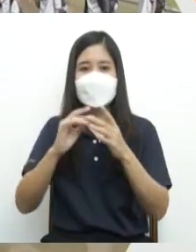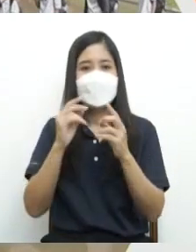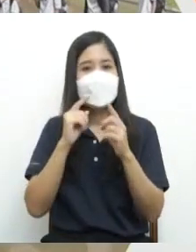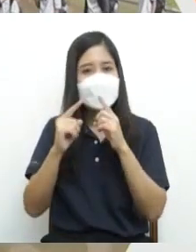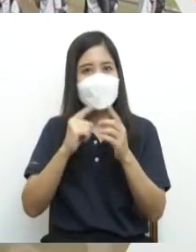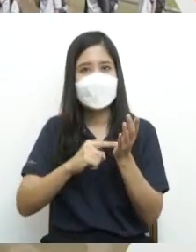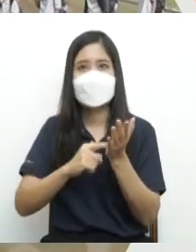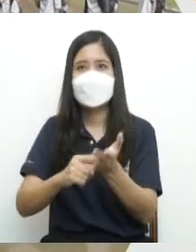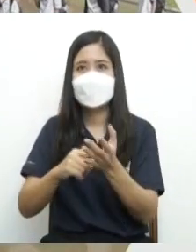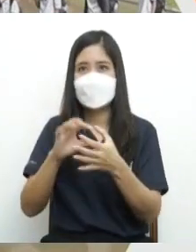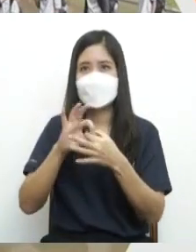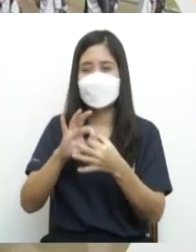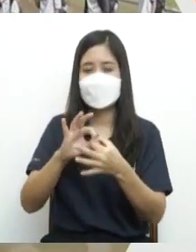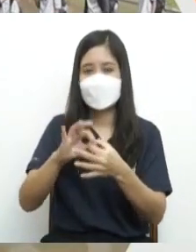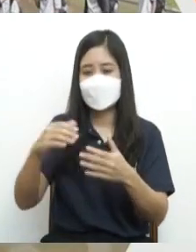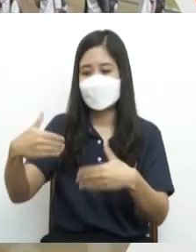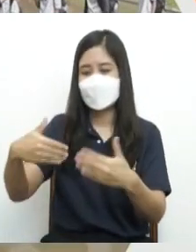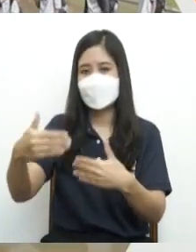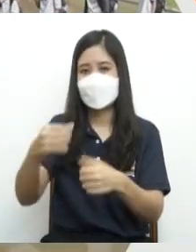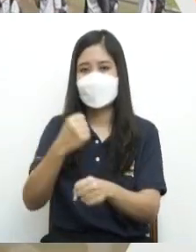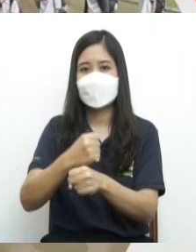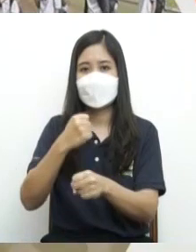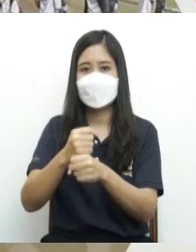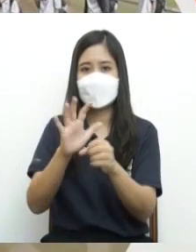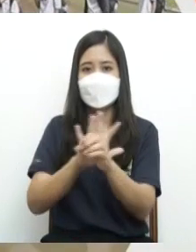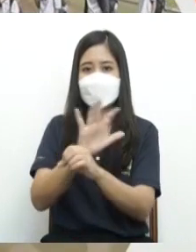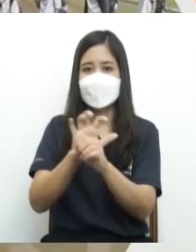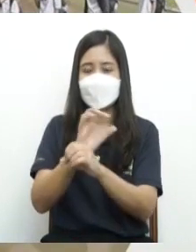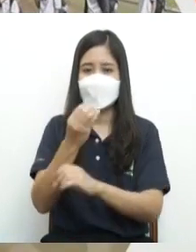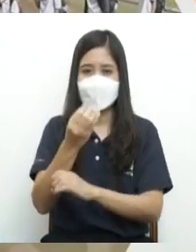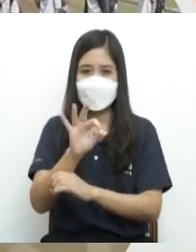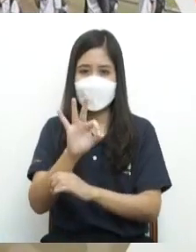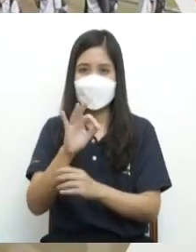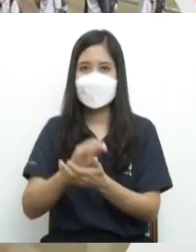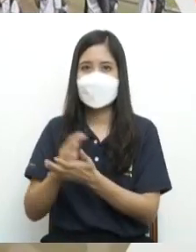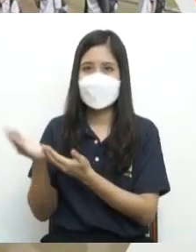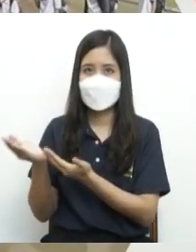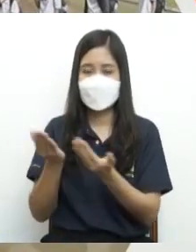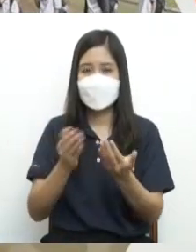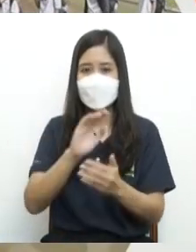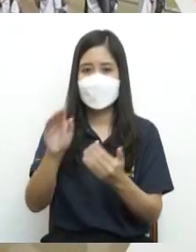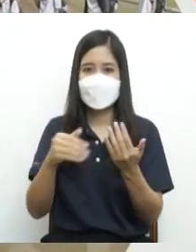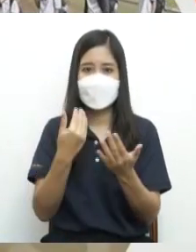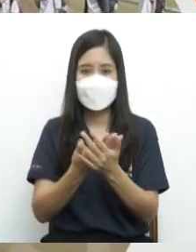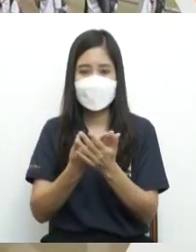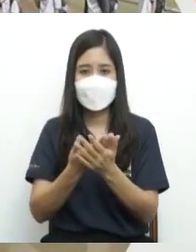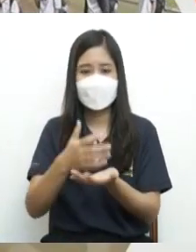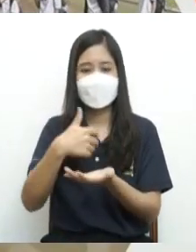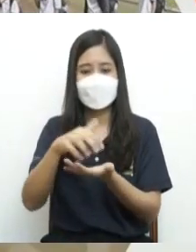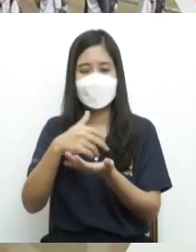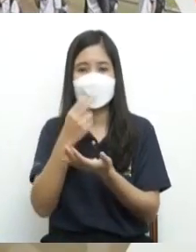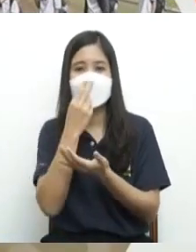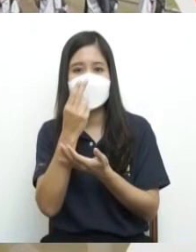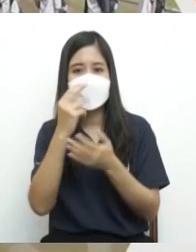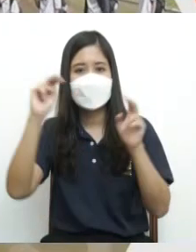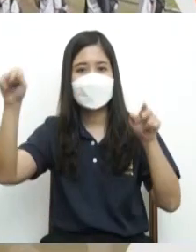การการขับเคลื่อนการจัดการศึกษาในสถานการณ์ของโควิด-19 ค่ะก็ขอเรียนเชิญทุกท่านนะคะได้ประชุมผ่านระบบวิดีโอคอนเฟอเรนซ์นะคะผ่